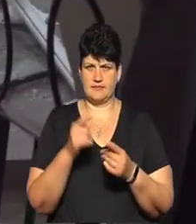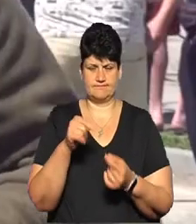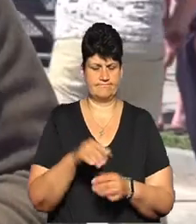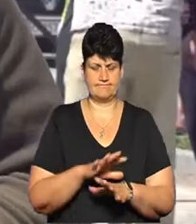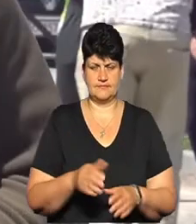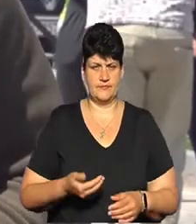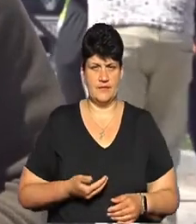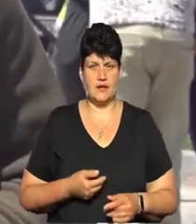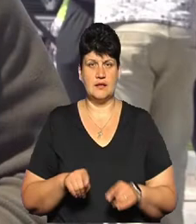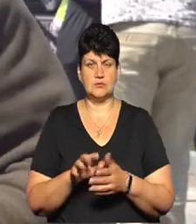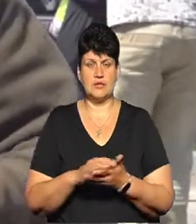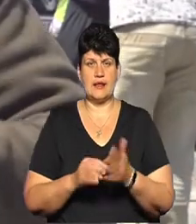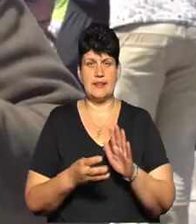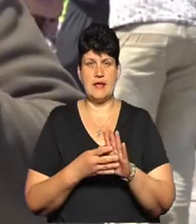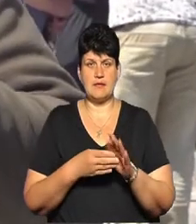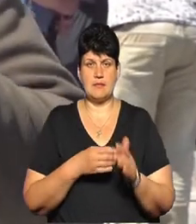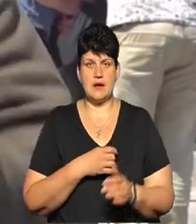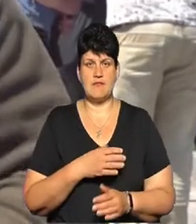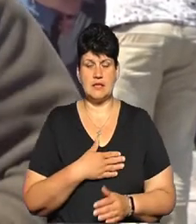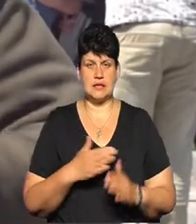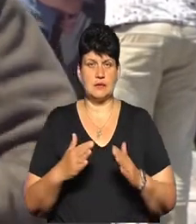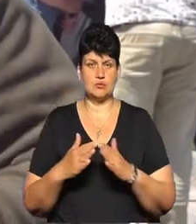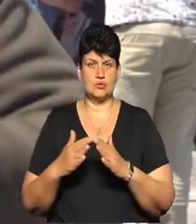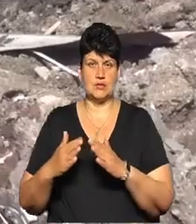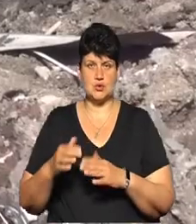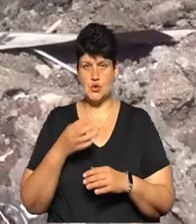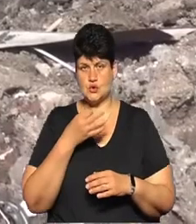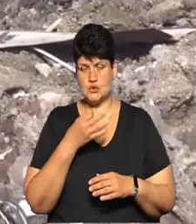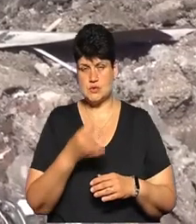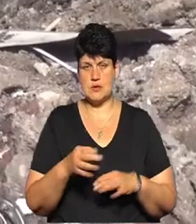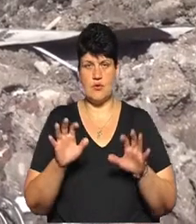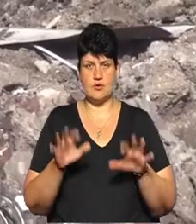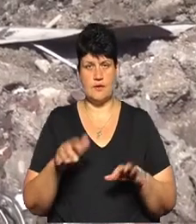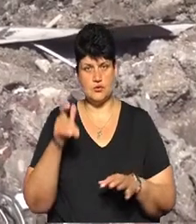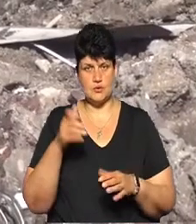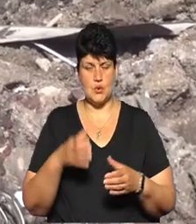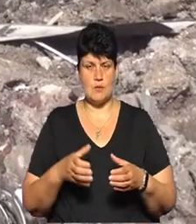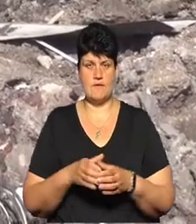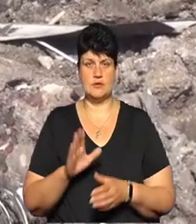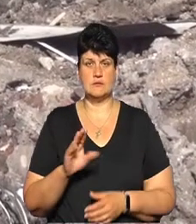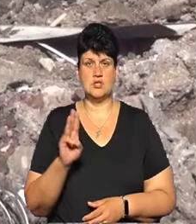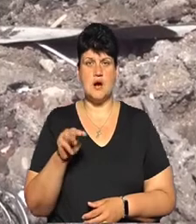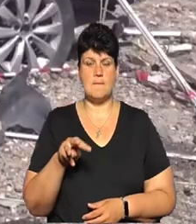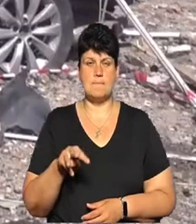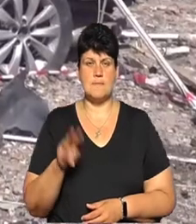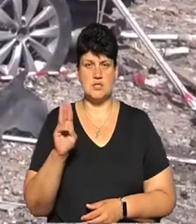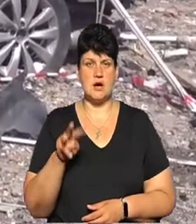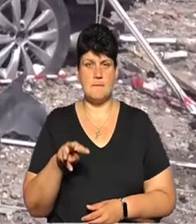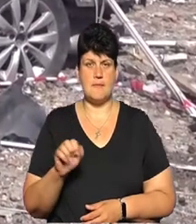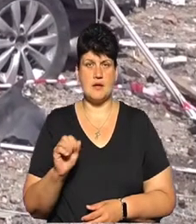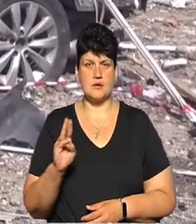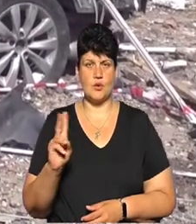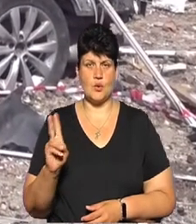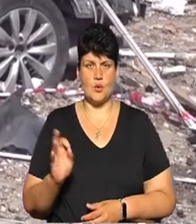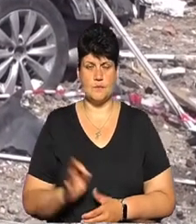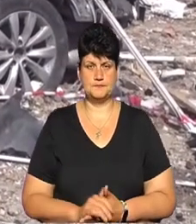приватних будинків, розповів голова Чортківської громади Володимир Шматько. Тарас Бурак, Василь Панчук, новини на Суспільному.